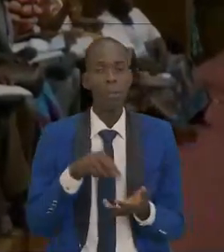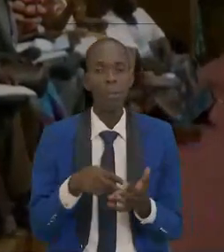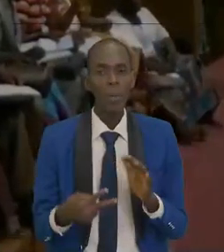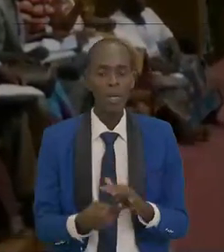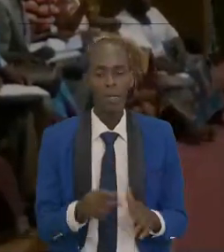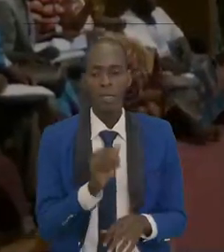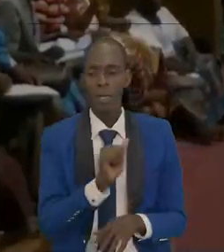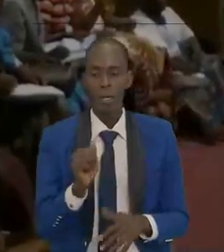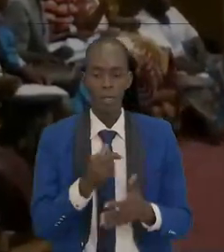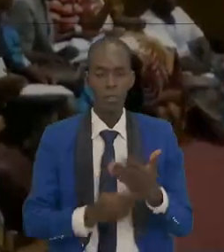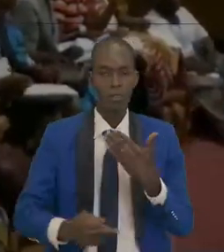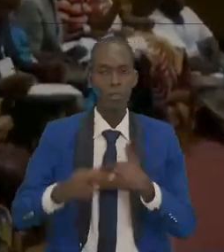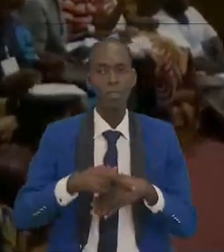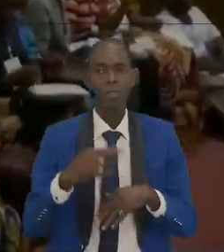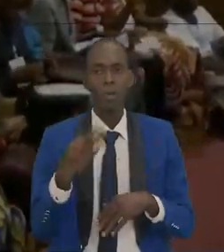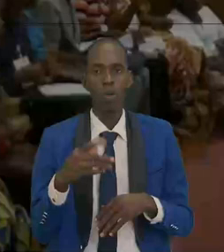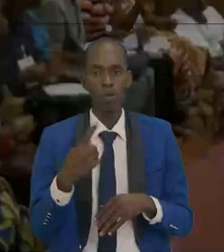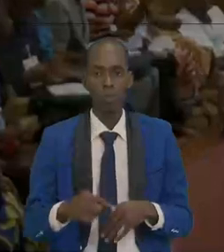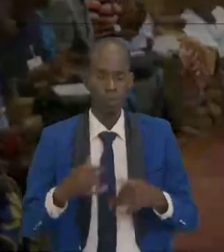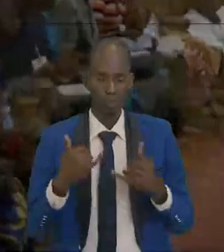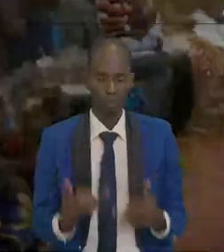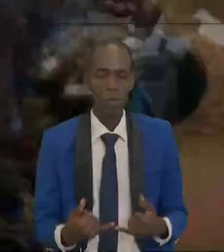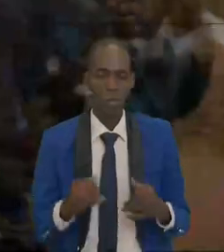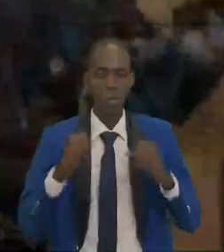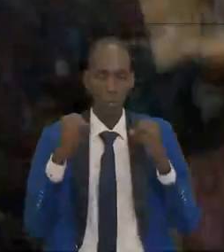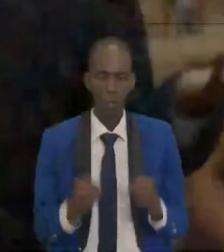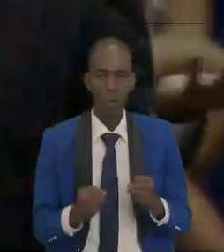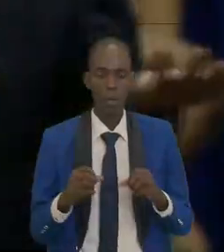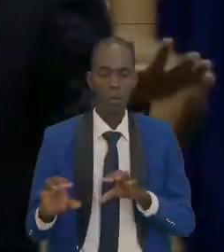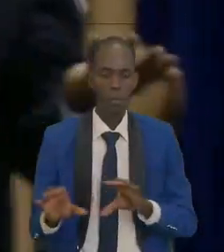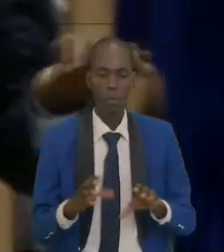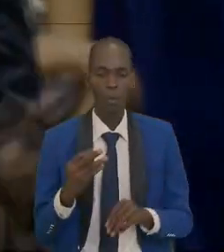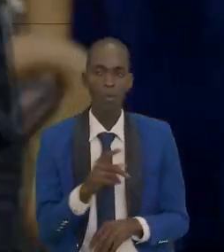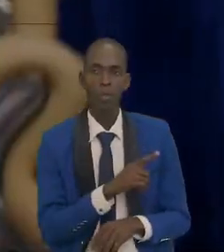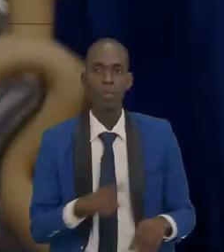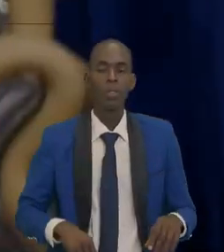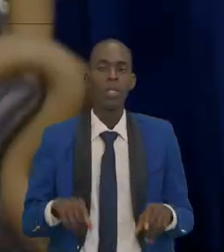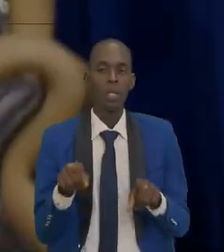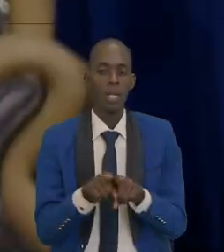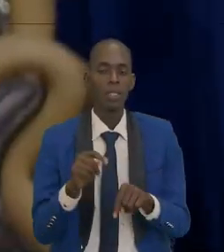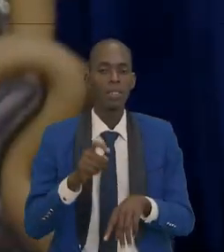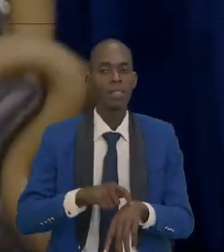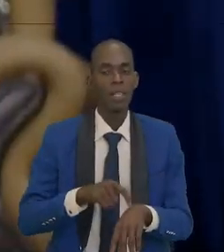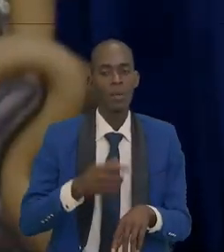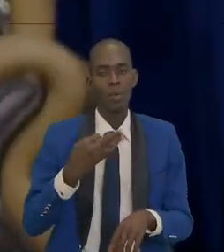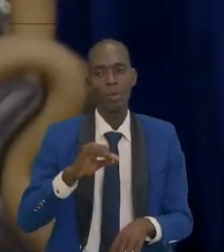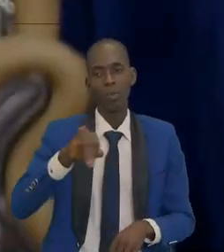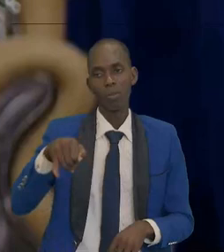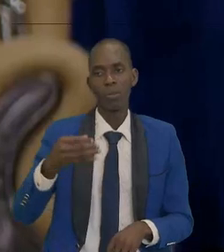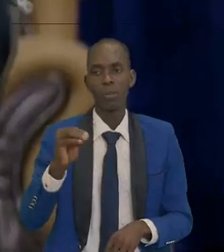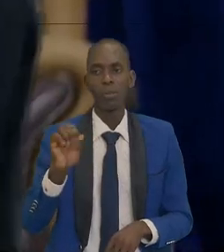une restauration de la puissance et de l'accomplissement du Seigneur comme au temps de